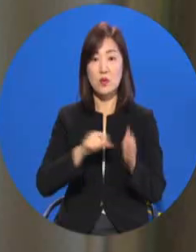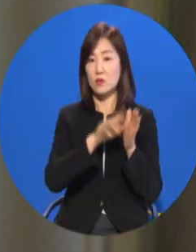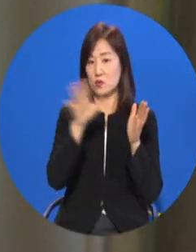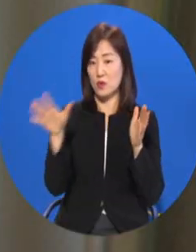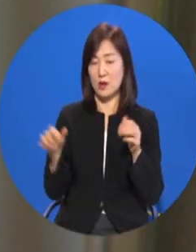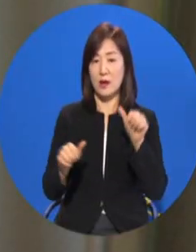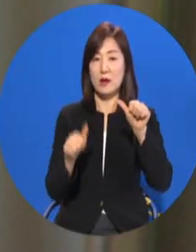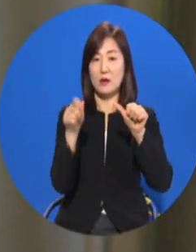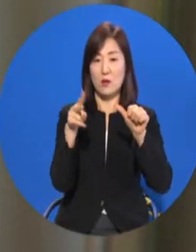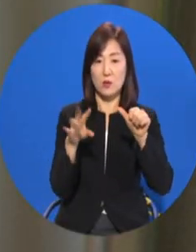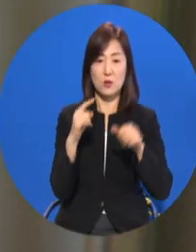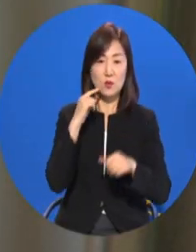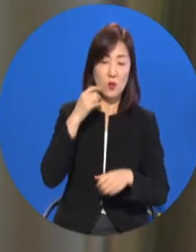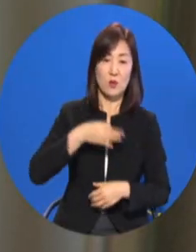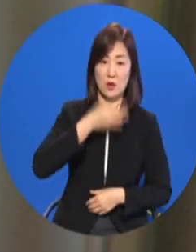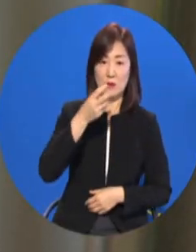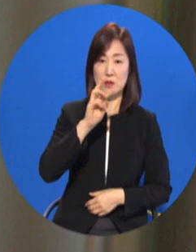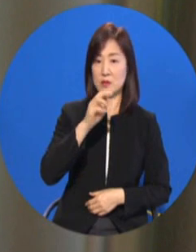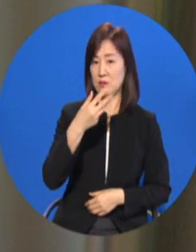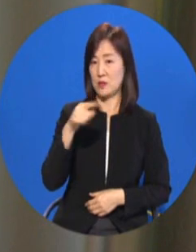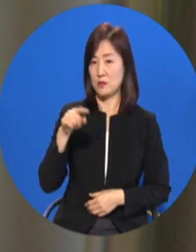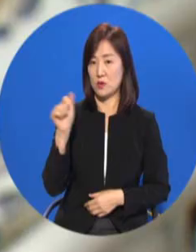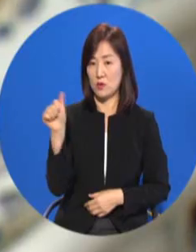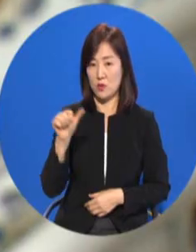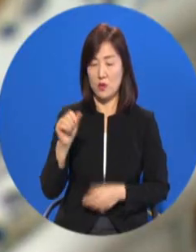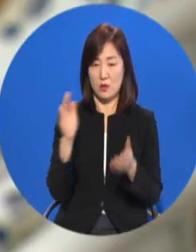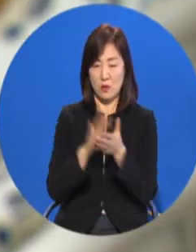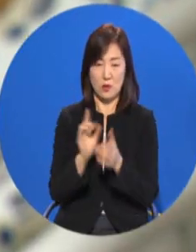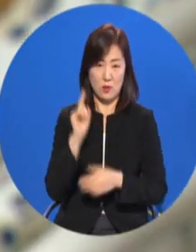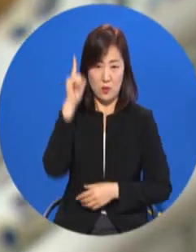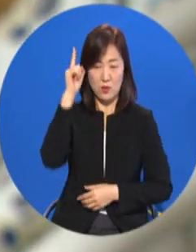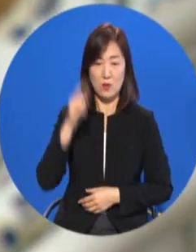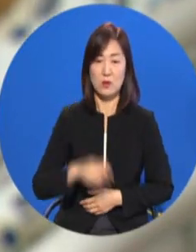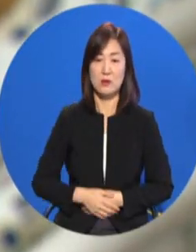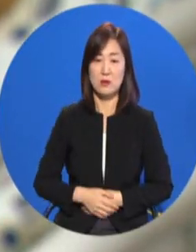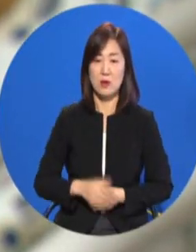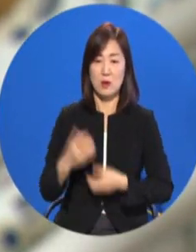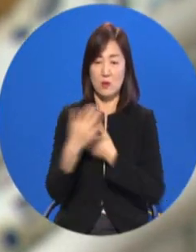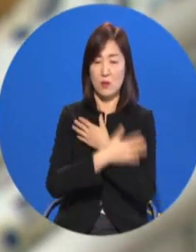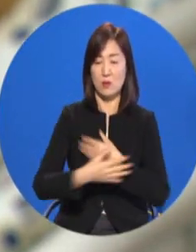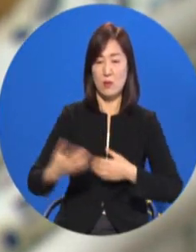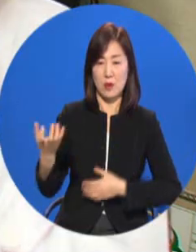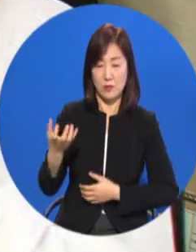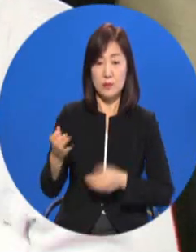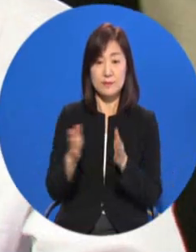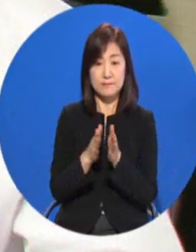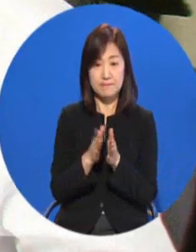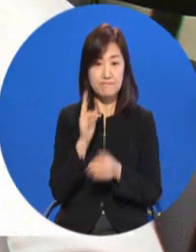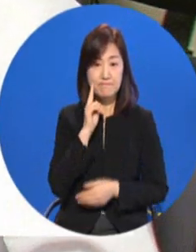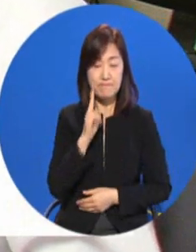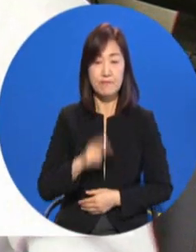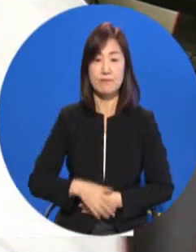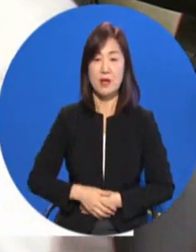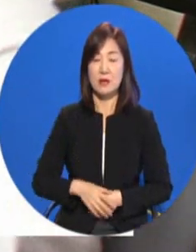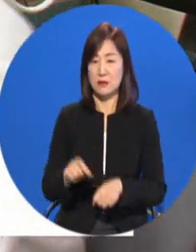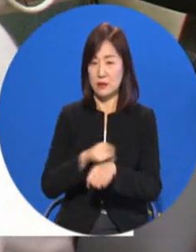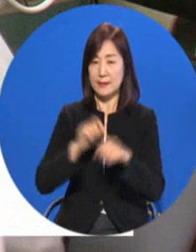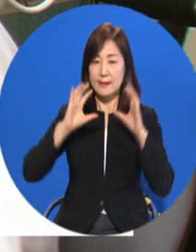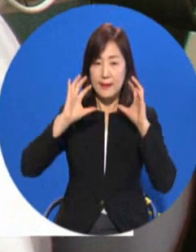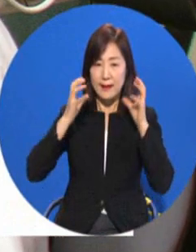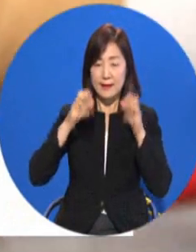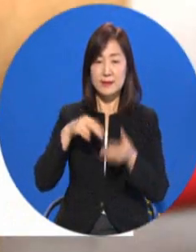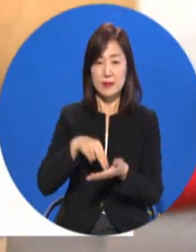형 독감은 38.5 도가 넘는 고열이 지속되며 근육통 등을 동반하고 있습니다 전문가들은 허화평 선현들의